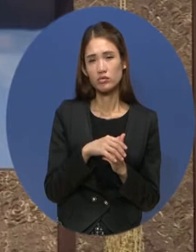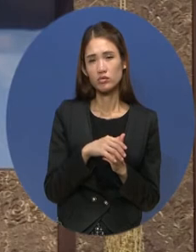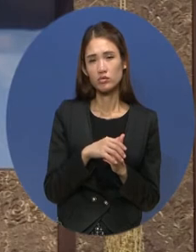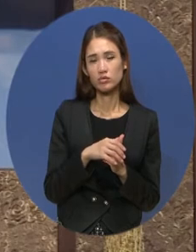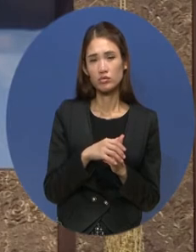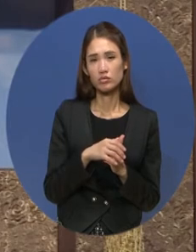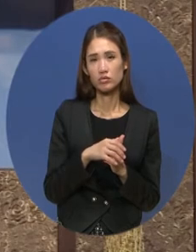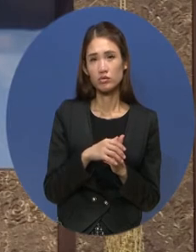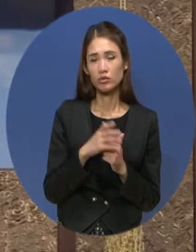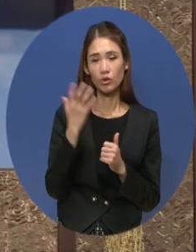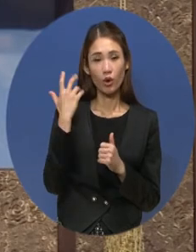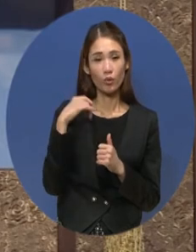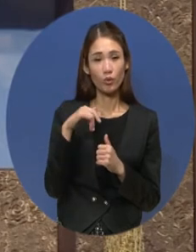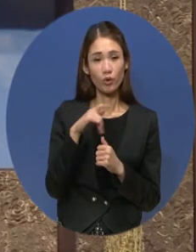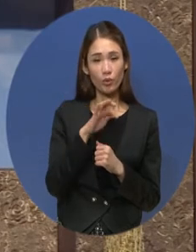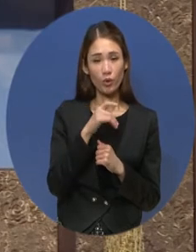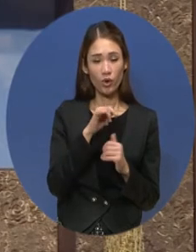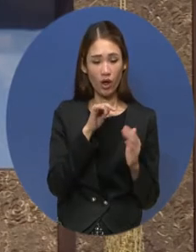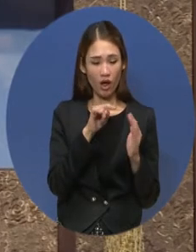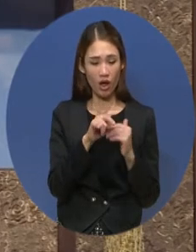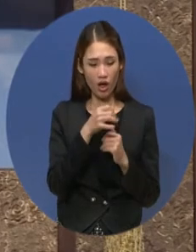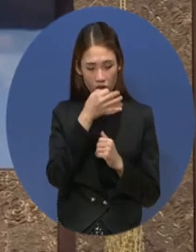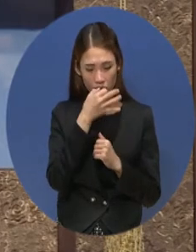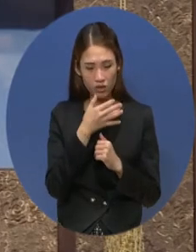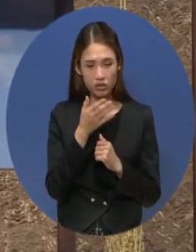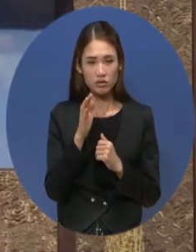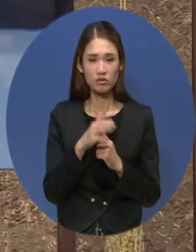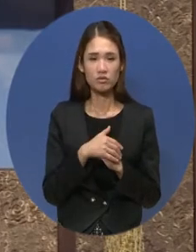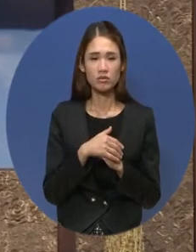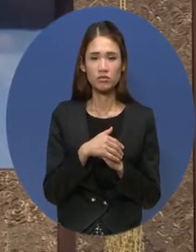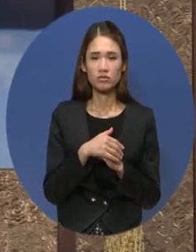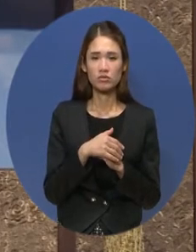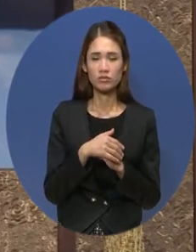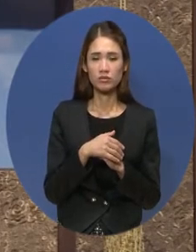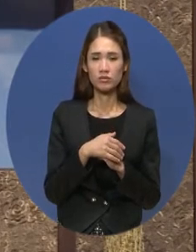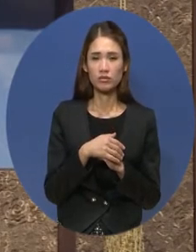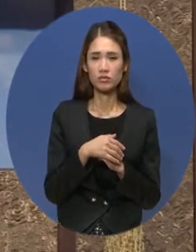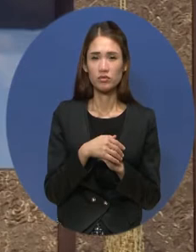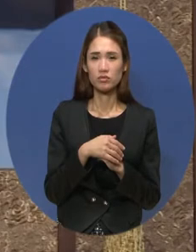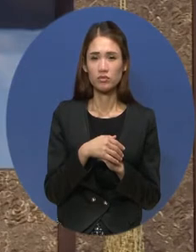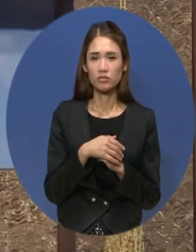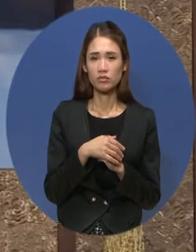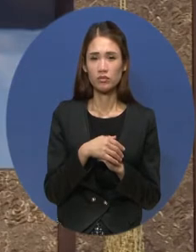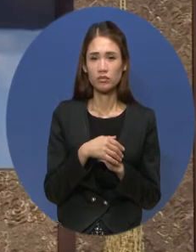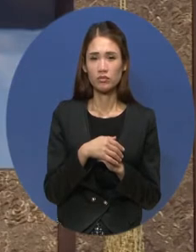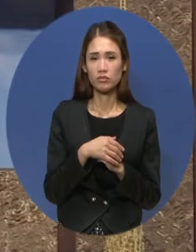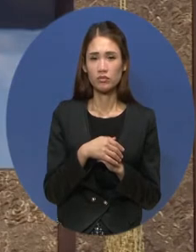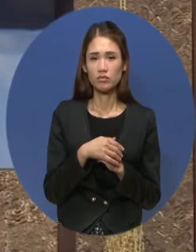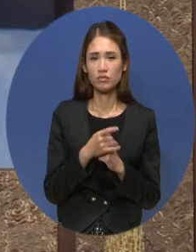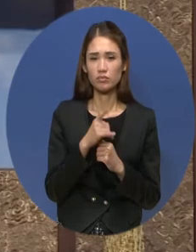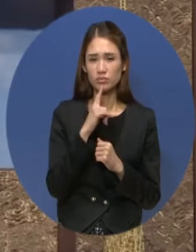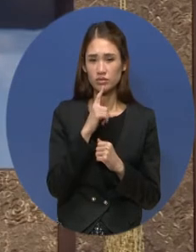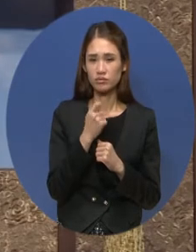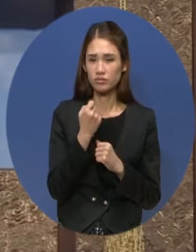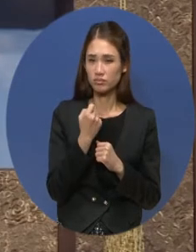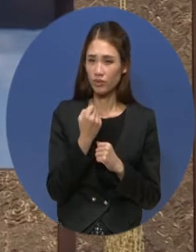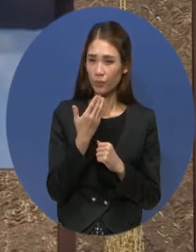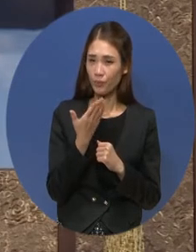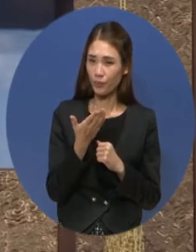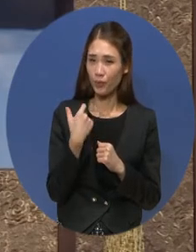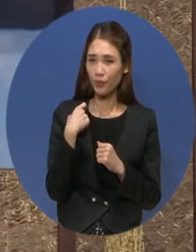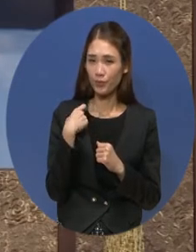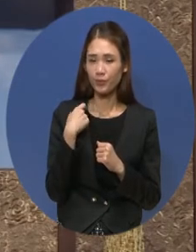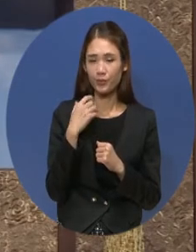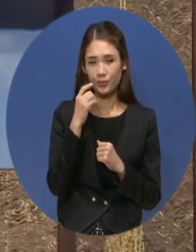정말 거기까지 가는 것도 힘들었지만 연극 보고 보고서 까지 가는 것도 힘들었지만 아 요런 얘기하면 좀 뭐하지만 당연히 지그